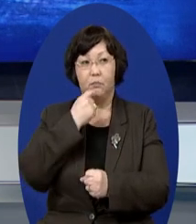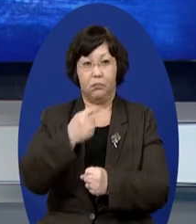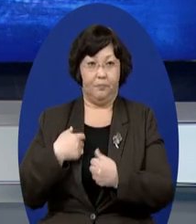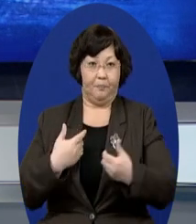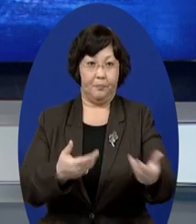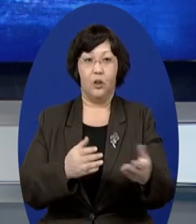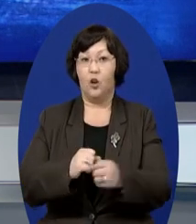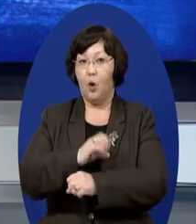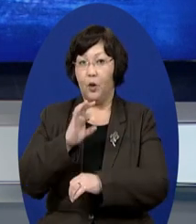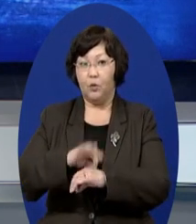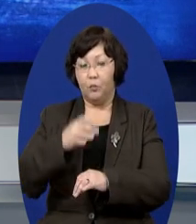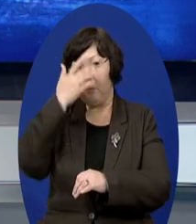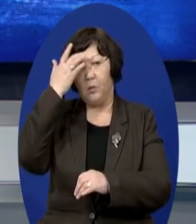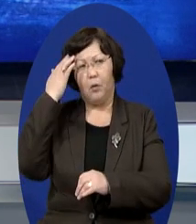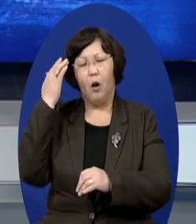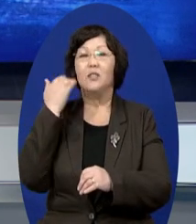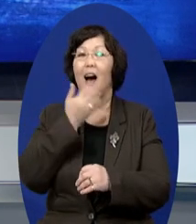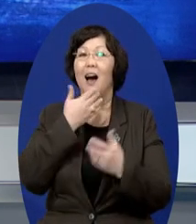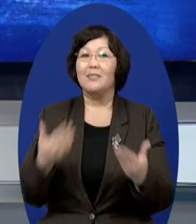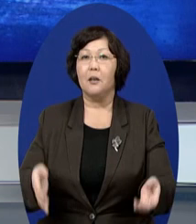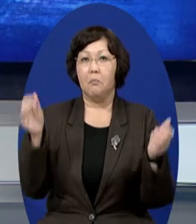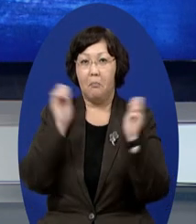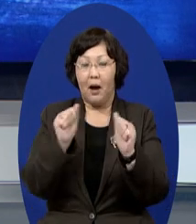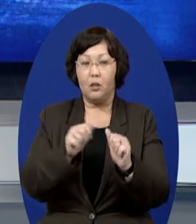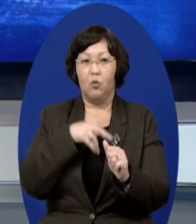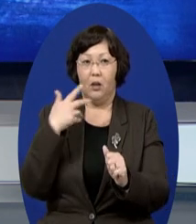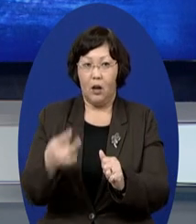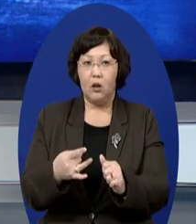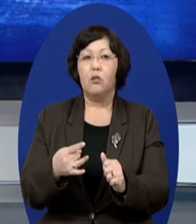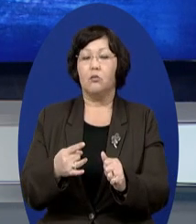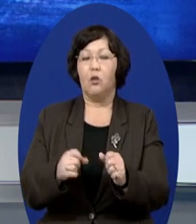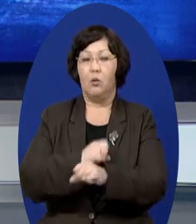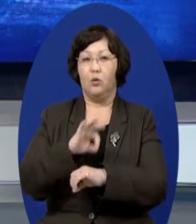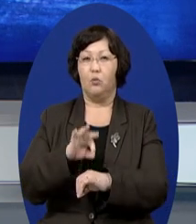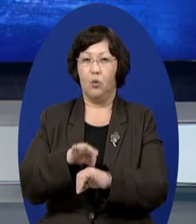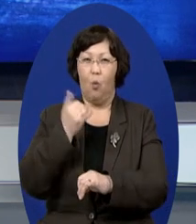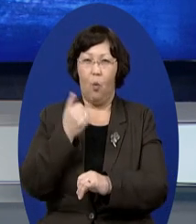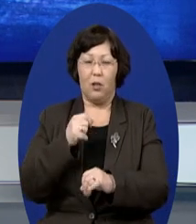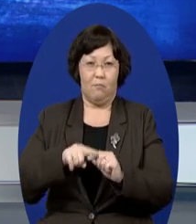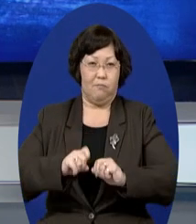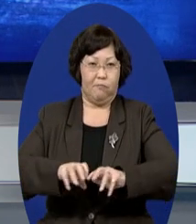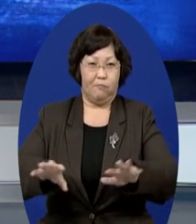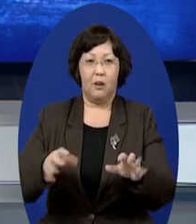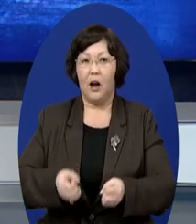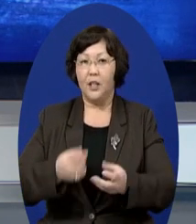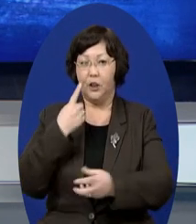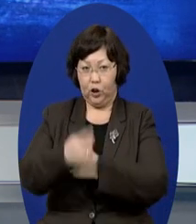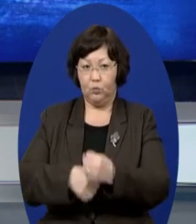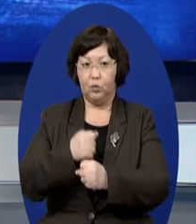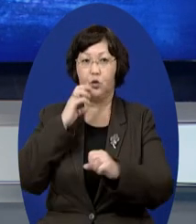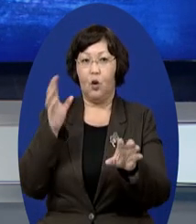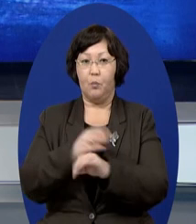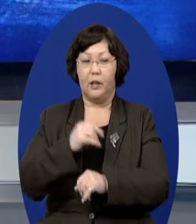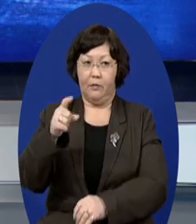тэрээр сар шинийн баярын үеэр халдварын тархалт огцон өсхийг ард иргэдэд анхааруулснаас гадна жил бүр зохион байгуулагддаг хэвлэлийн багвуурлаа